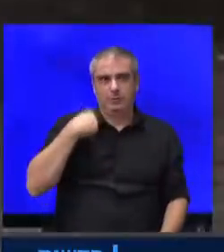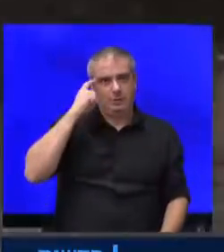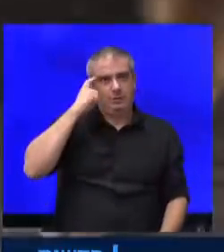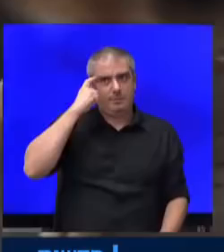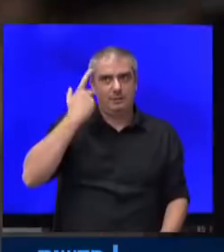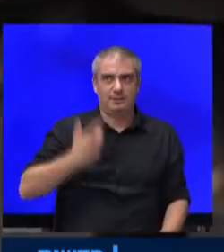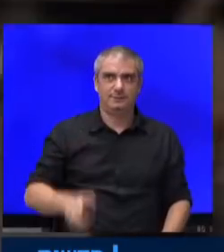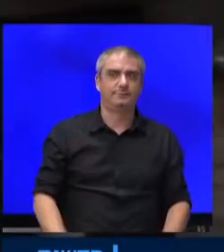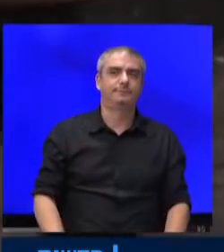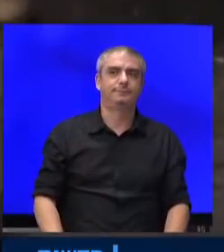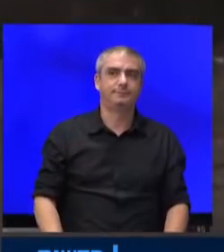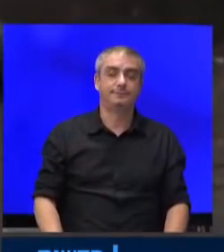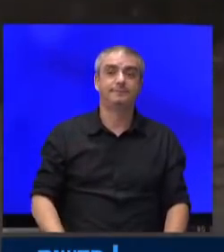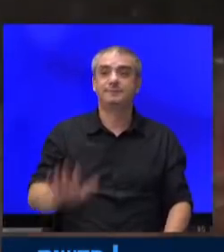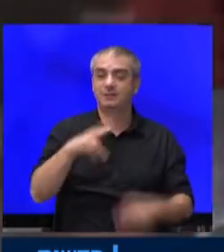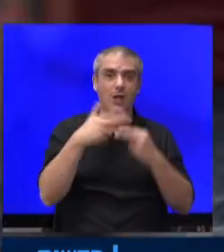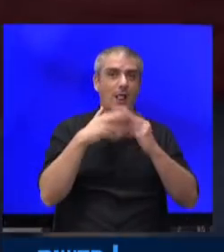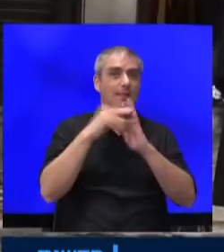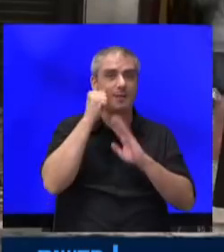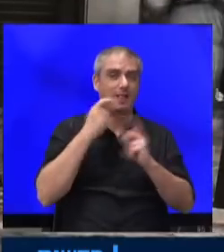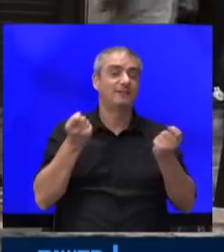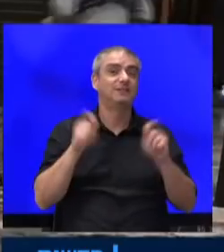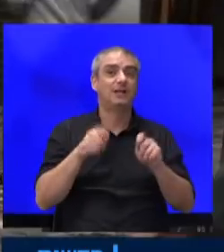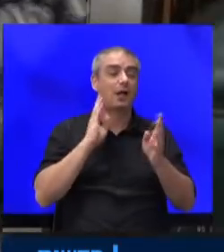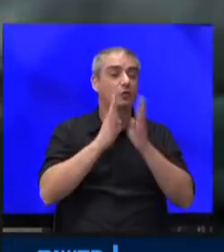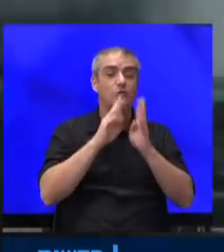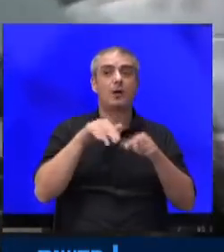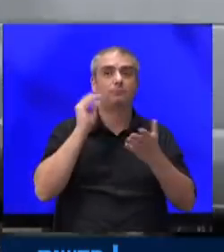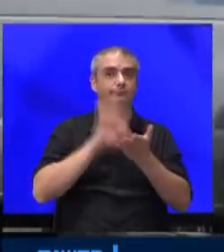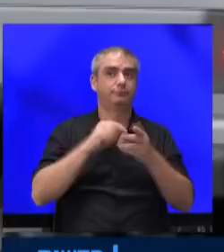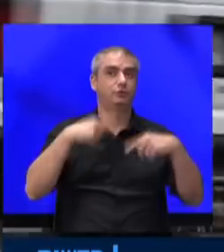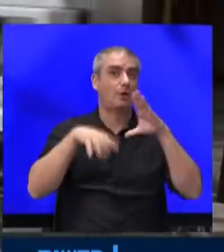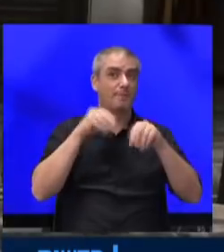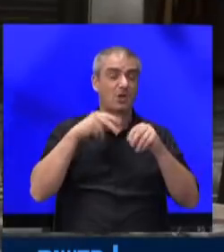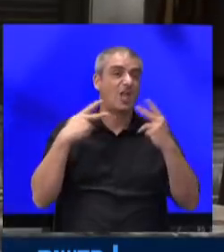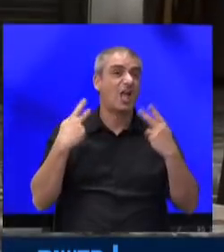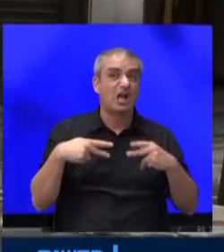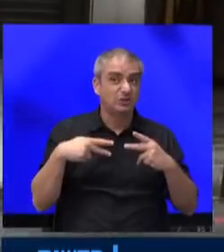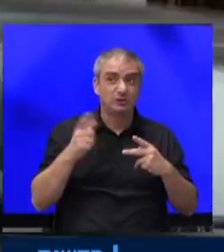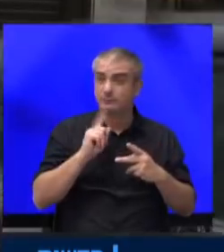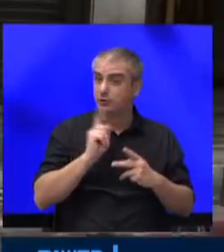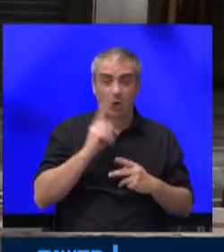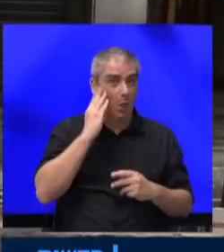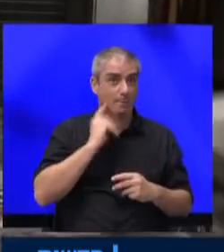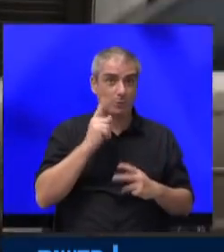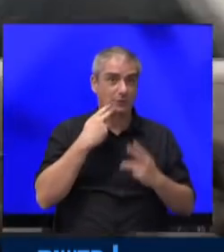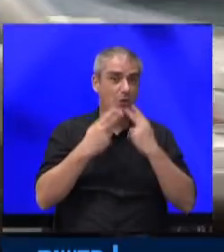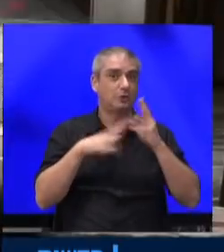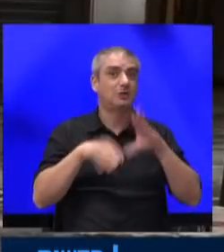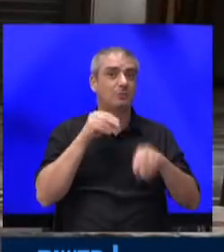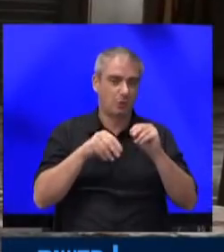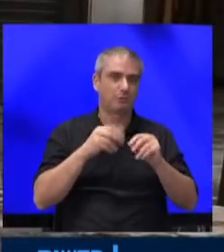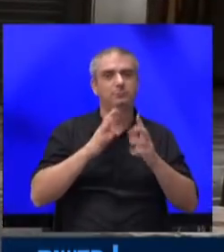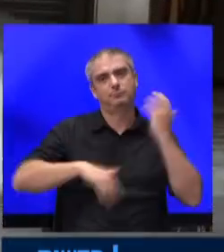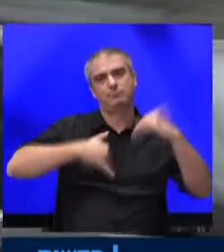האזור הסמוך לבית הלבן ייסגר לתנועה ביום הבחירות. החשש, מי שאינו מרוצה מתוצאות הבחירות, יצא לרחובות.